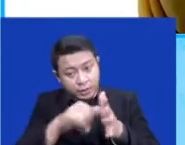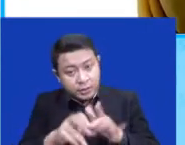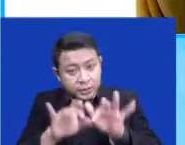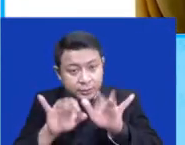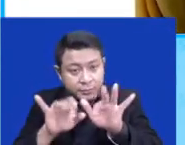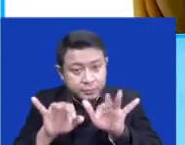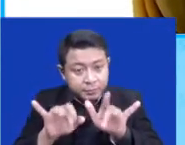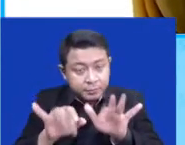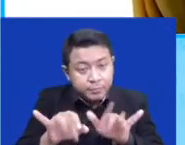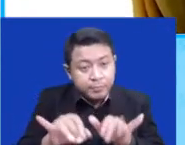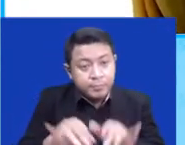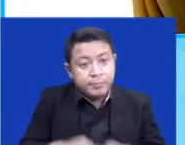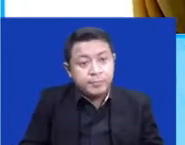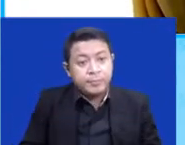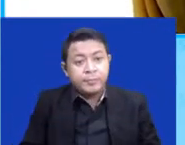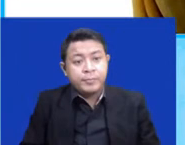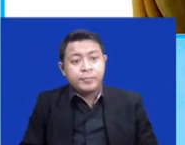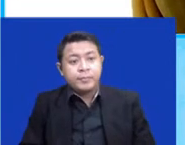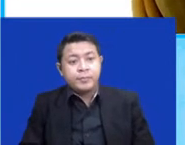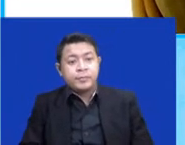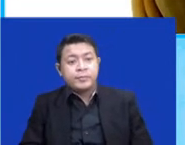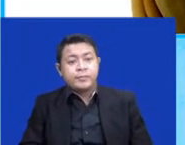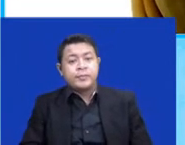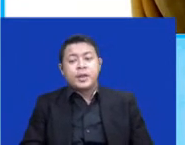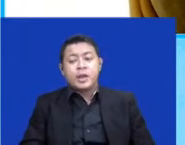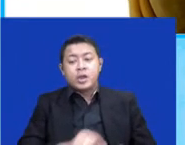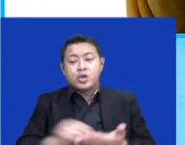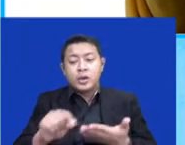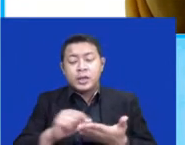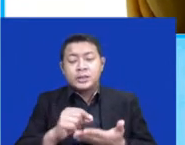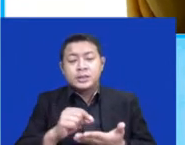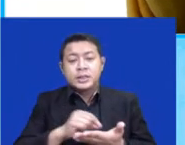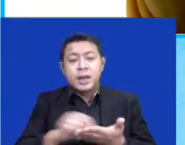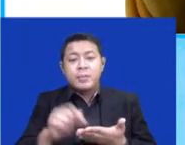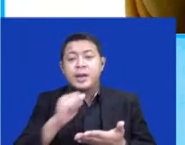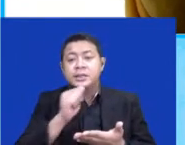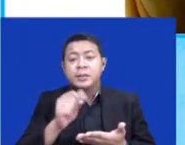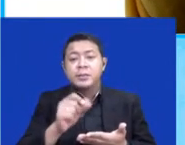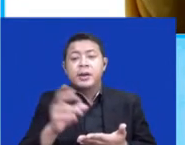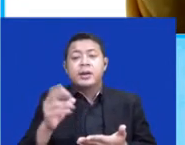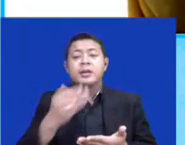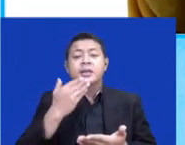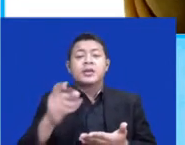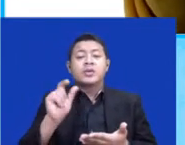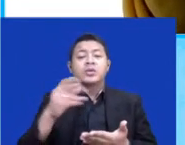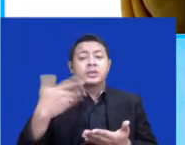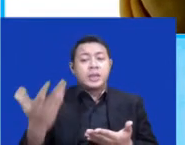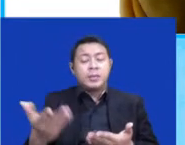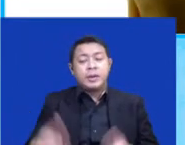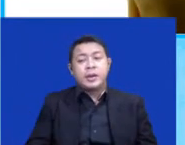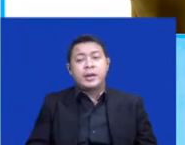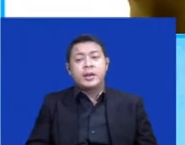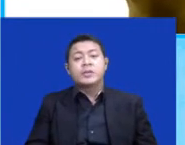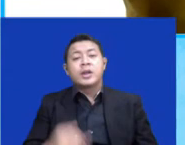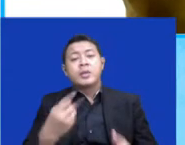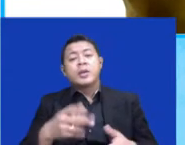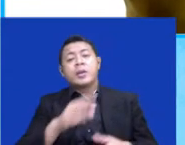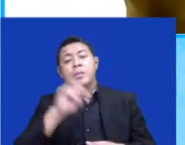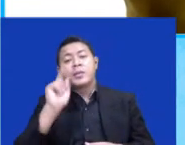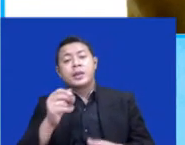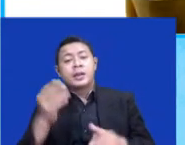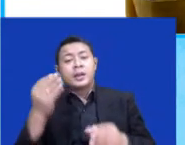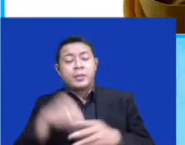kolom komen. Jangan lupa tuliskan nama, dari mana, kemudian pertanyaannya untuk siapa. Nah, ini sudah ada beberapa pertanyaan yang masuk di fitur